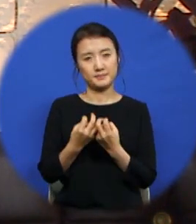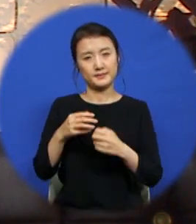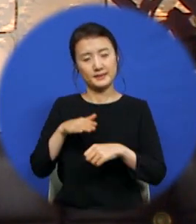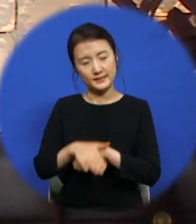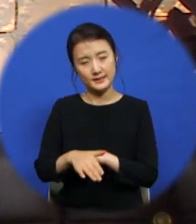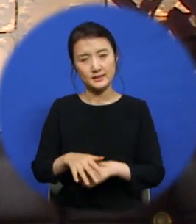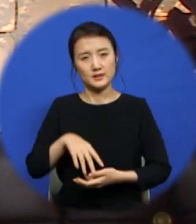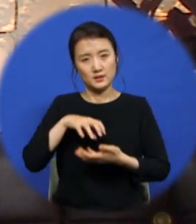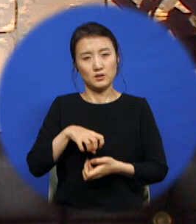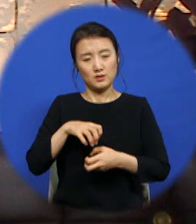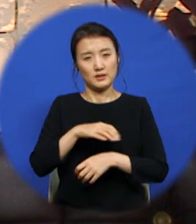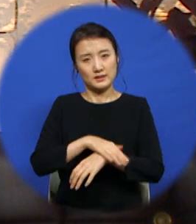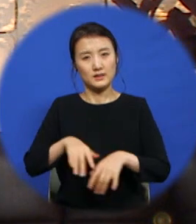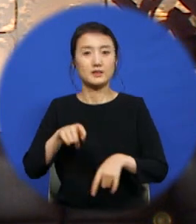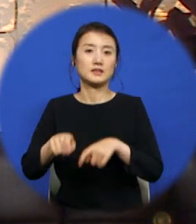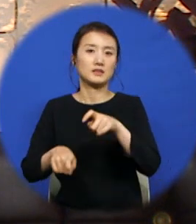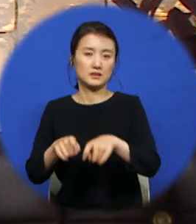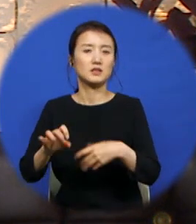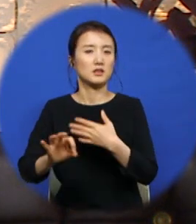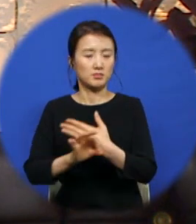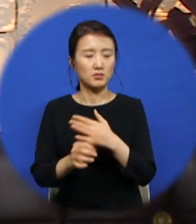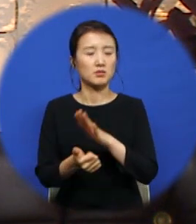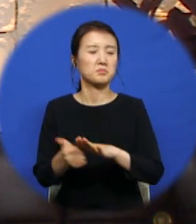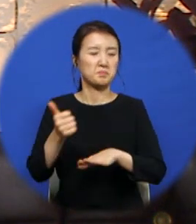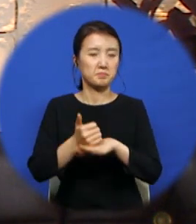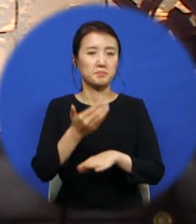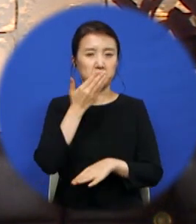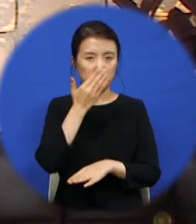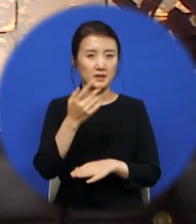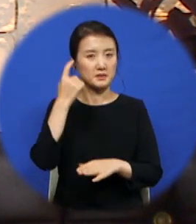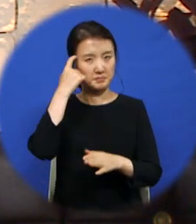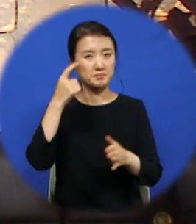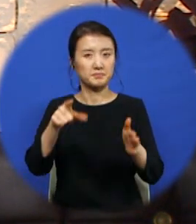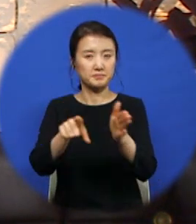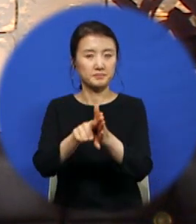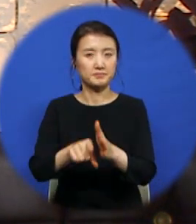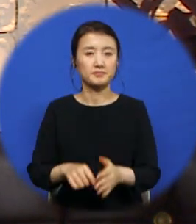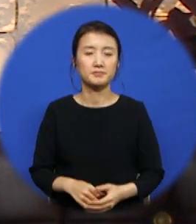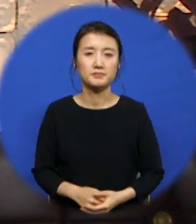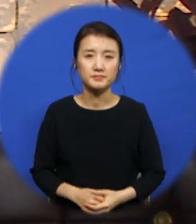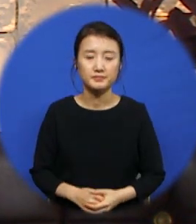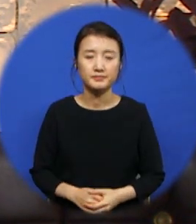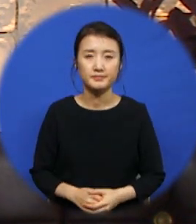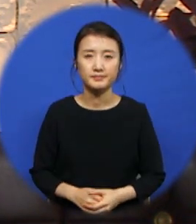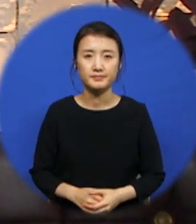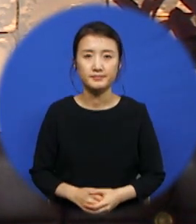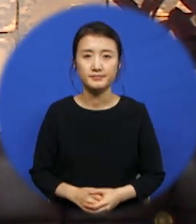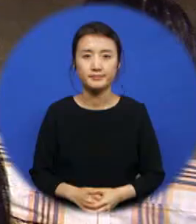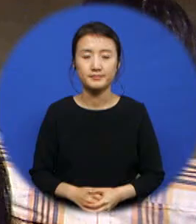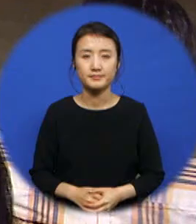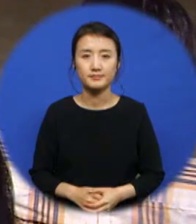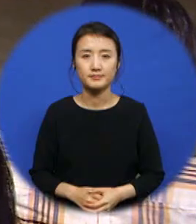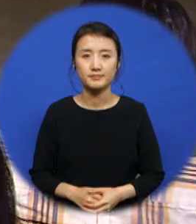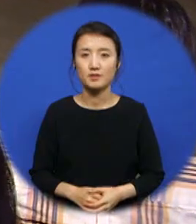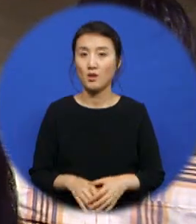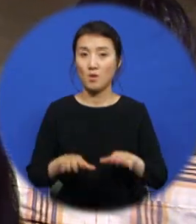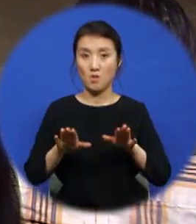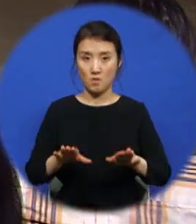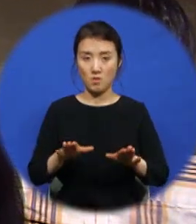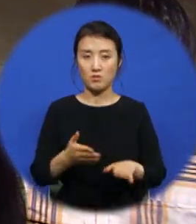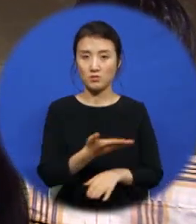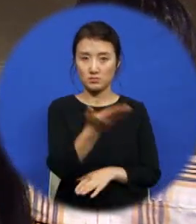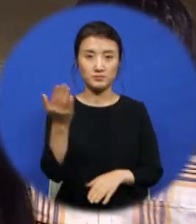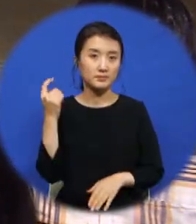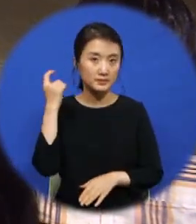그런 멋진 것들 로 여러분 가득 차 있으며 우리가 확인할 수 있습니다 그래서 이제 오늘 여러분들이 배우신